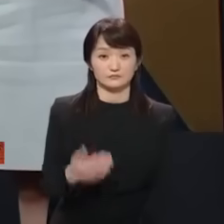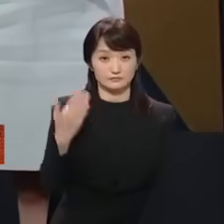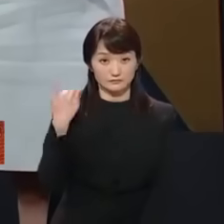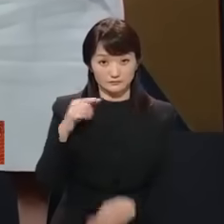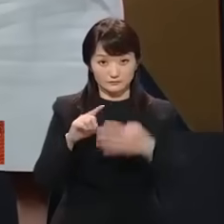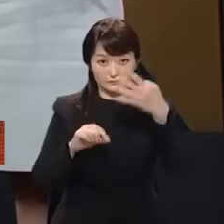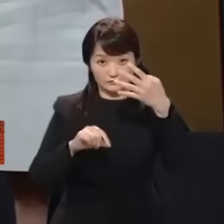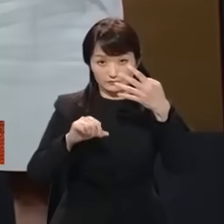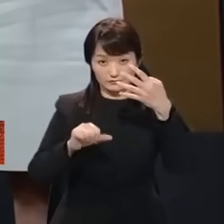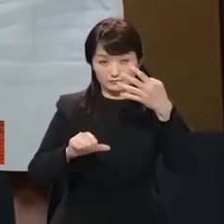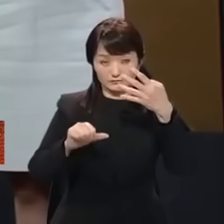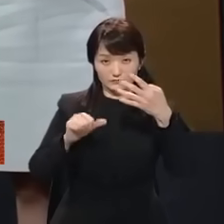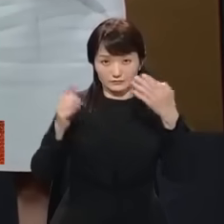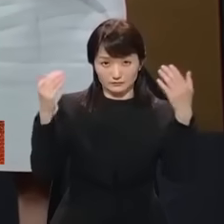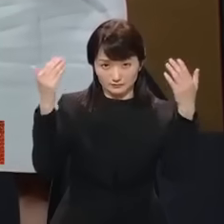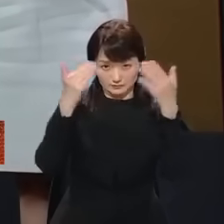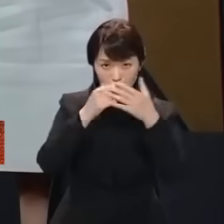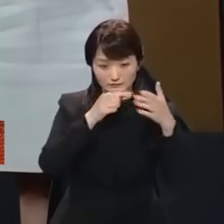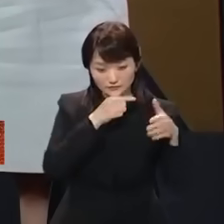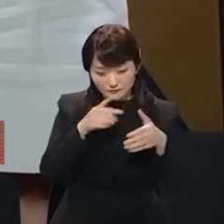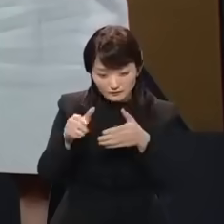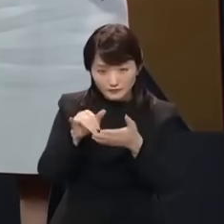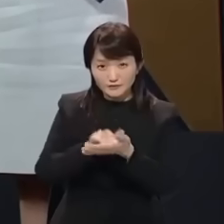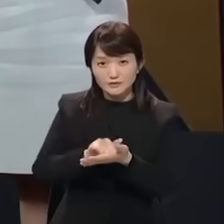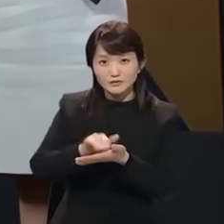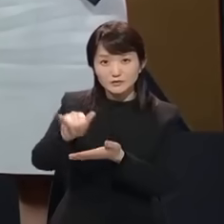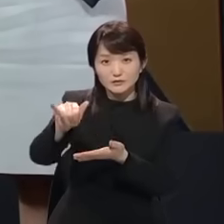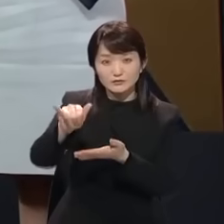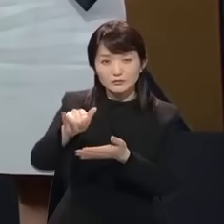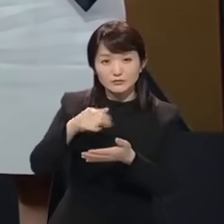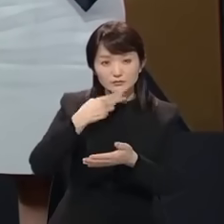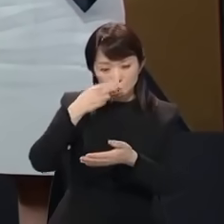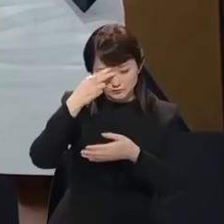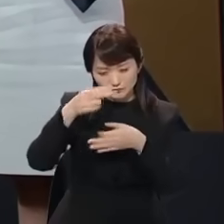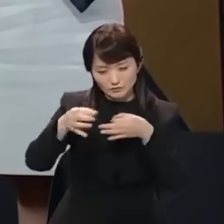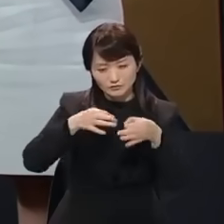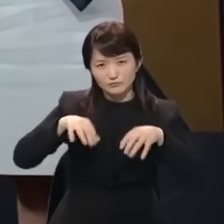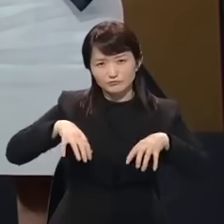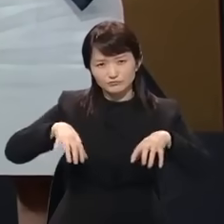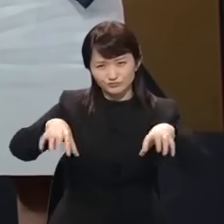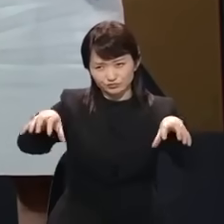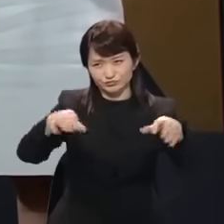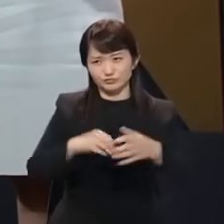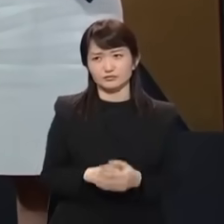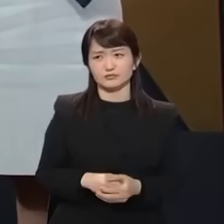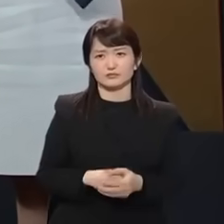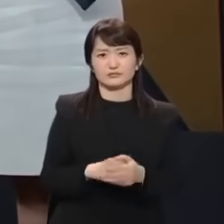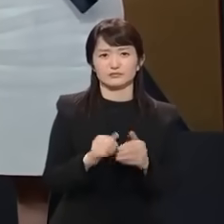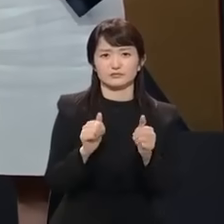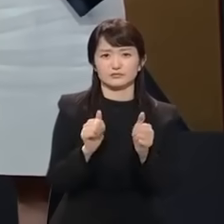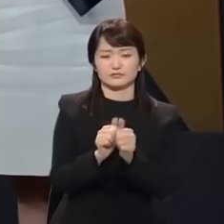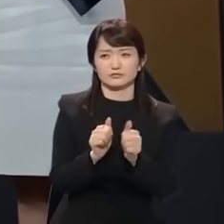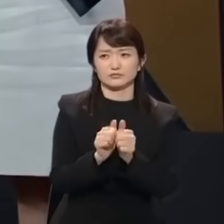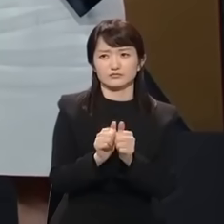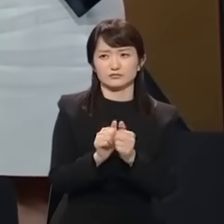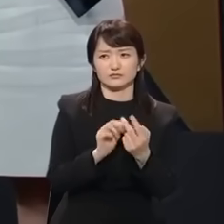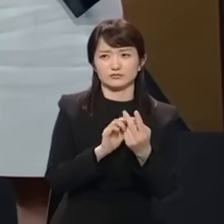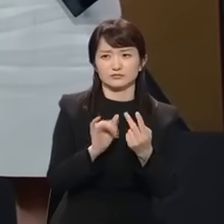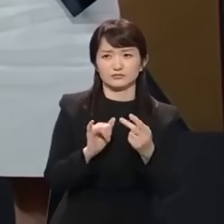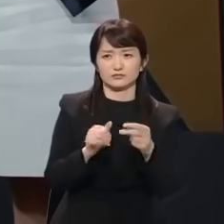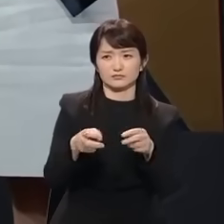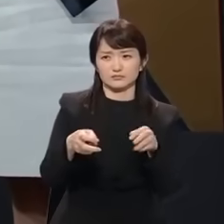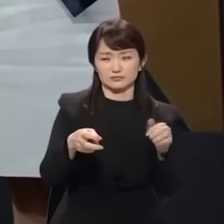지난 5일 밤 경기도 김포의 한 유흥가입니다. 남성 두 명이 흰색 차량으로 거침없이 걸어가서 운전자와